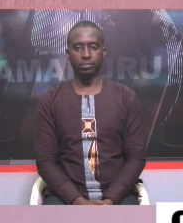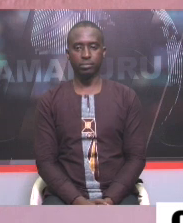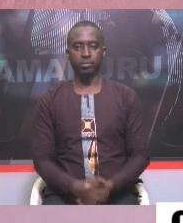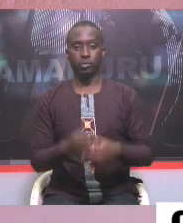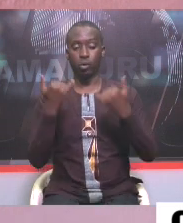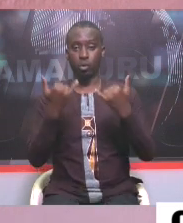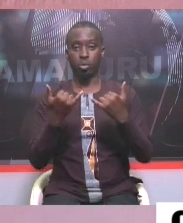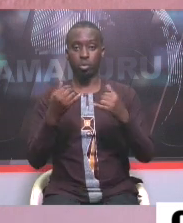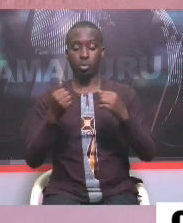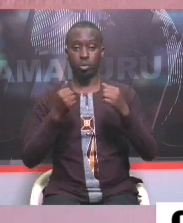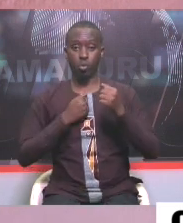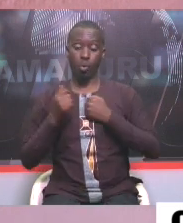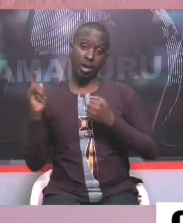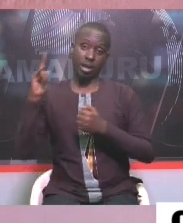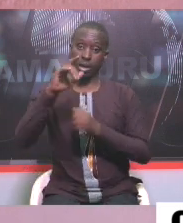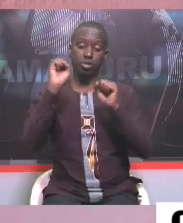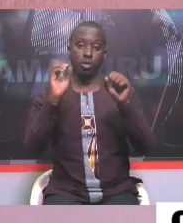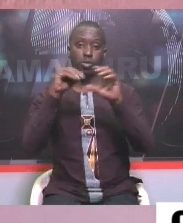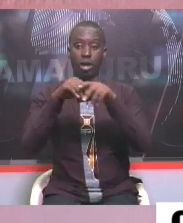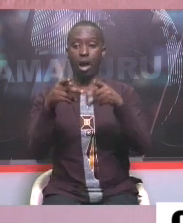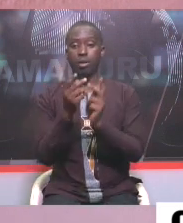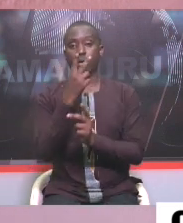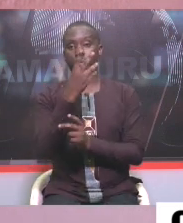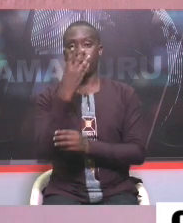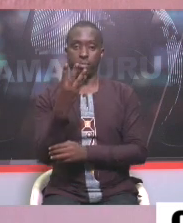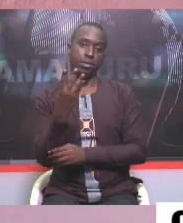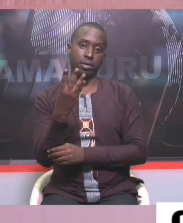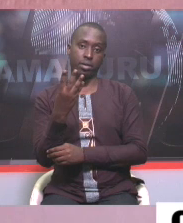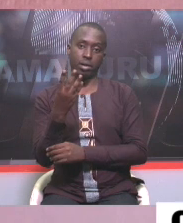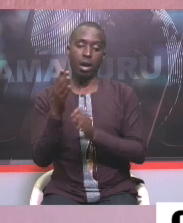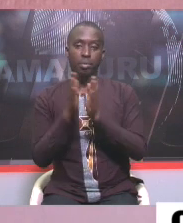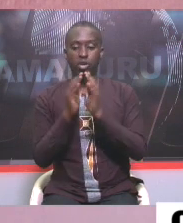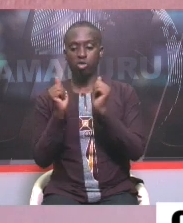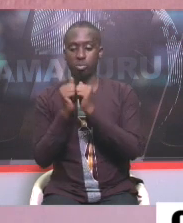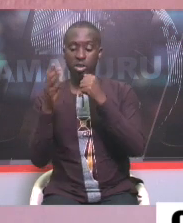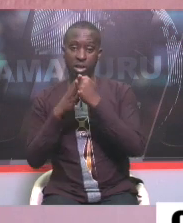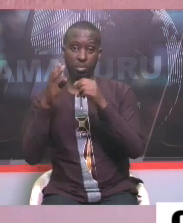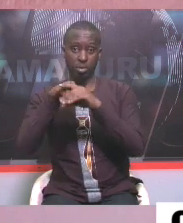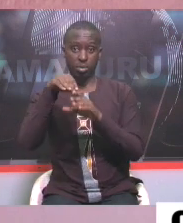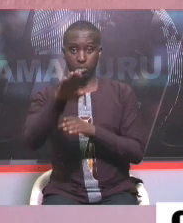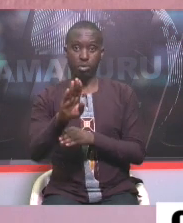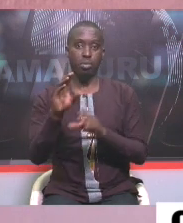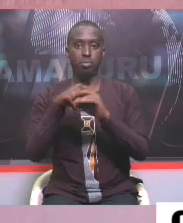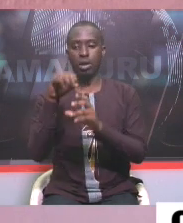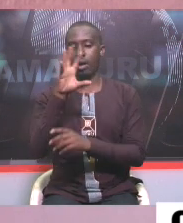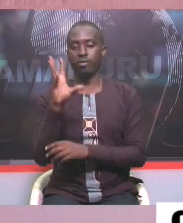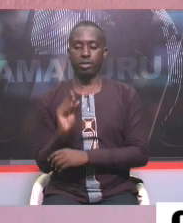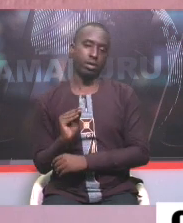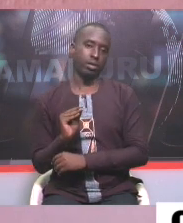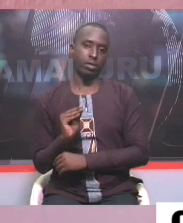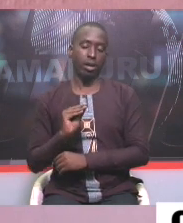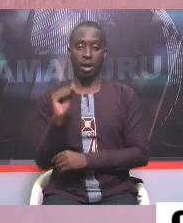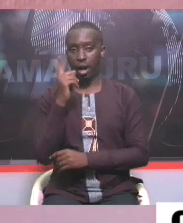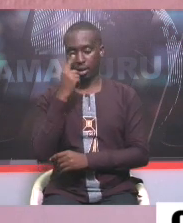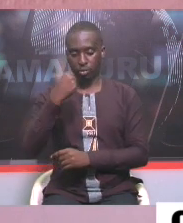Kuri ubu RwandAir ishobora kugenda mu byerekezo 24 ndetse 19 muri byo nibyo muri Afurika,